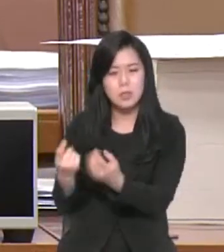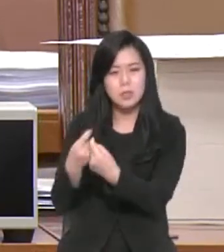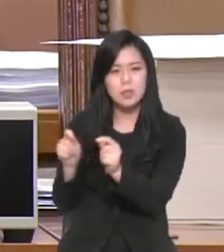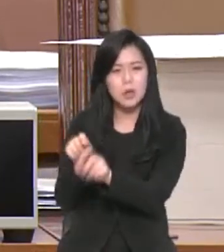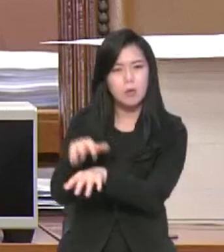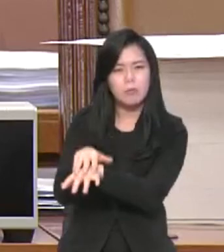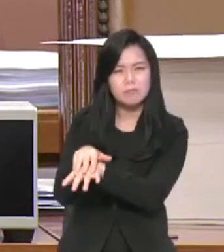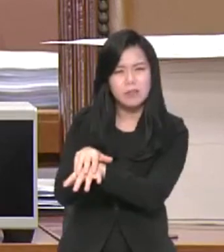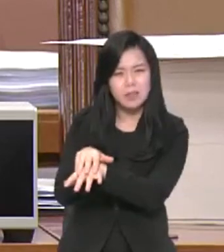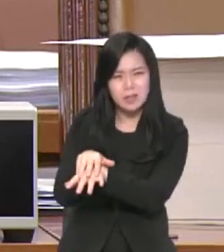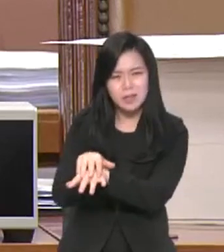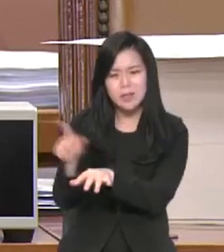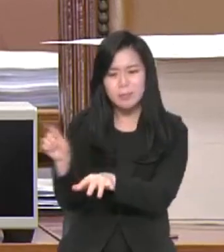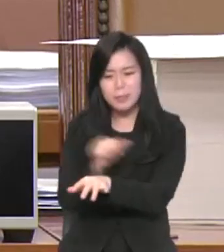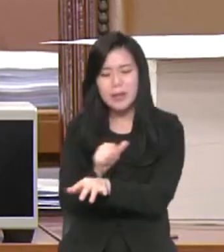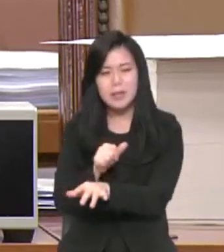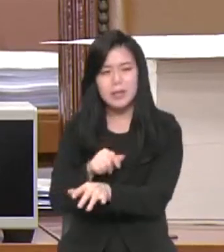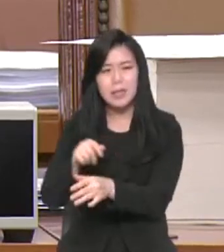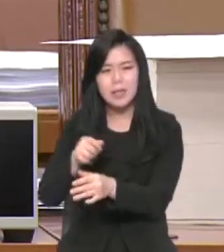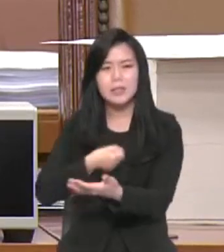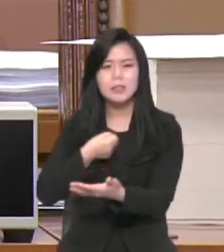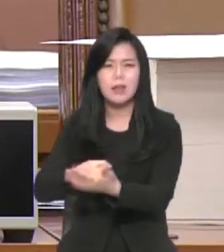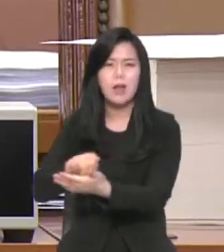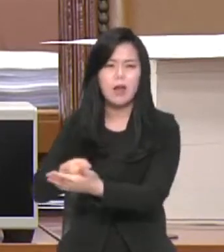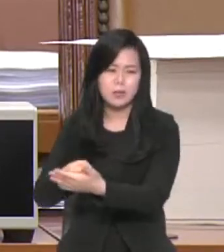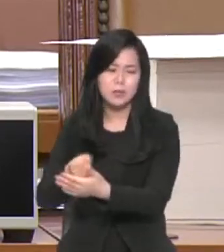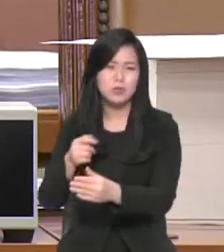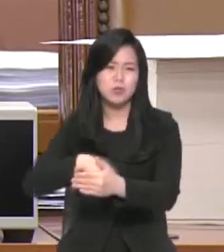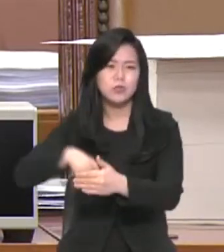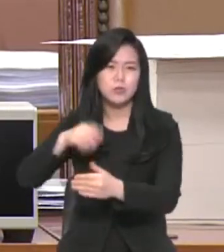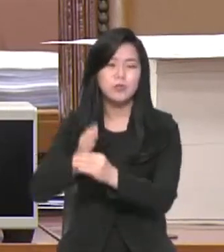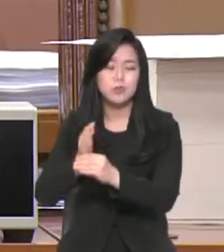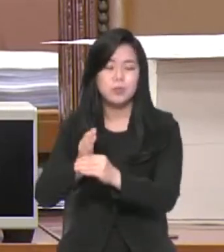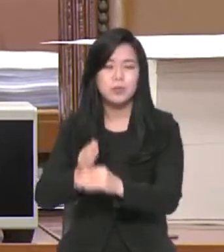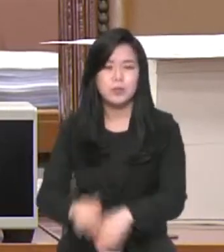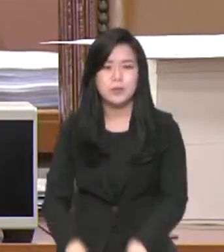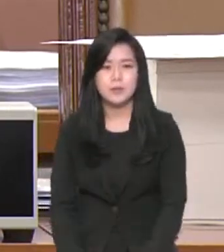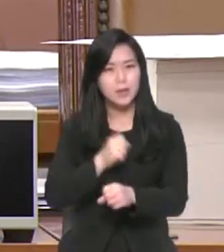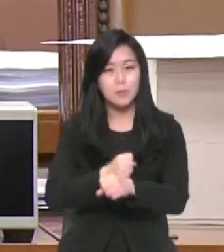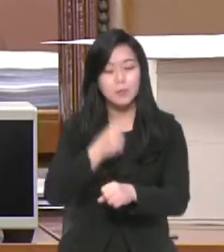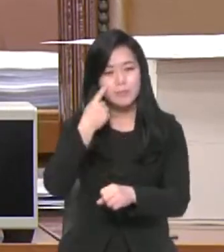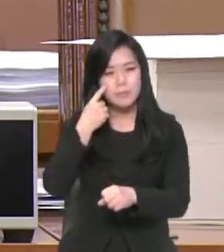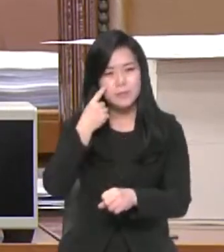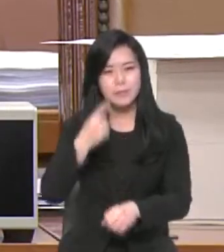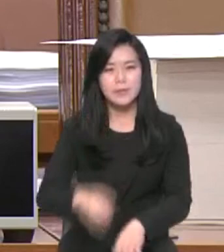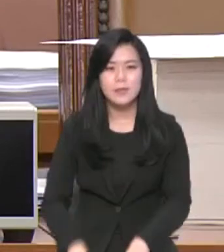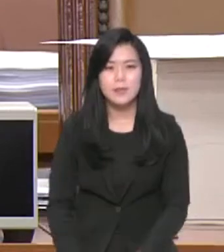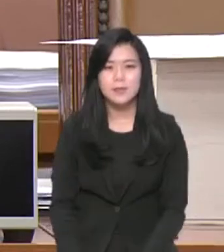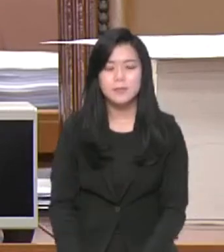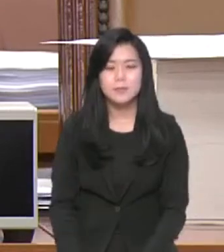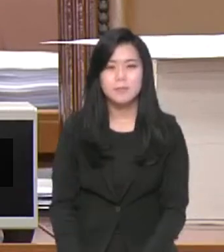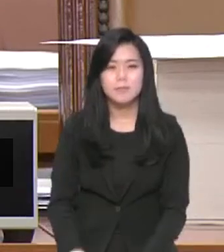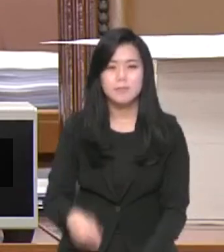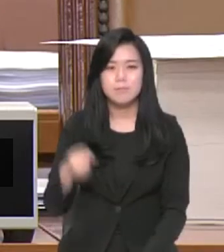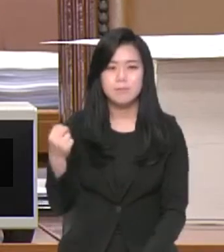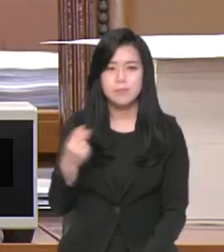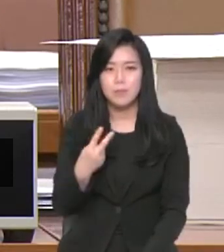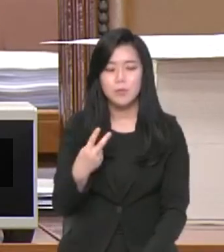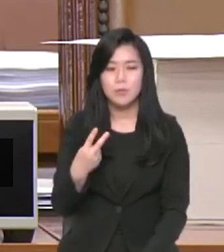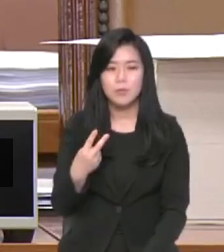구성해서 신속하게 처리하고 있습니다. 그쪽으로 개선을 하도록 하겠습니다. 마지막으로 앞서 말씀하신